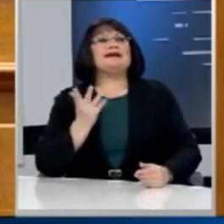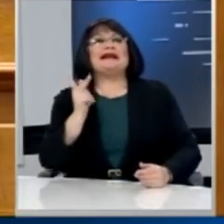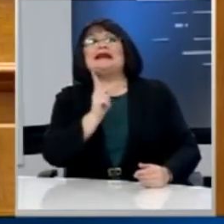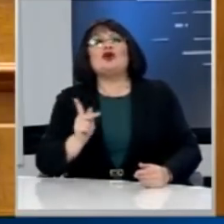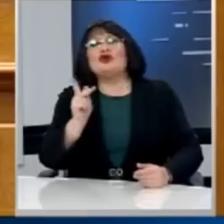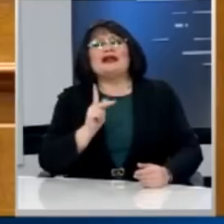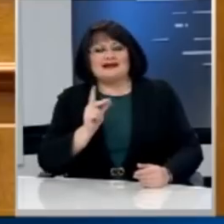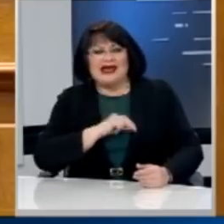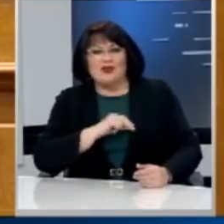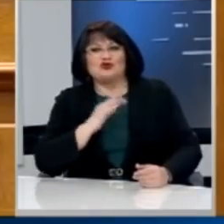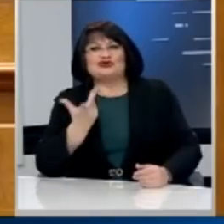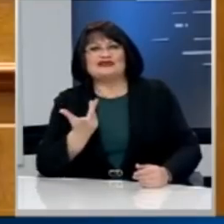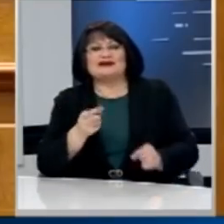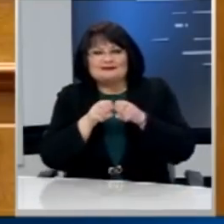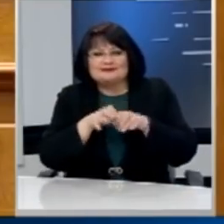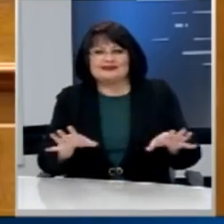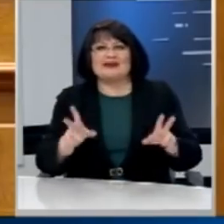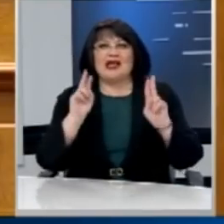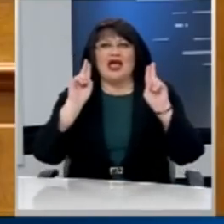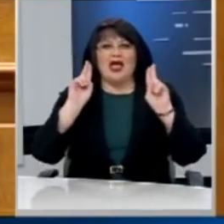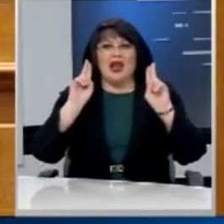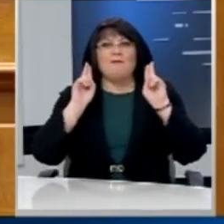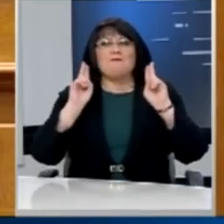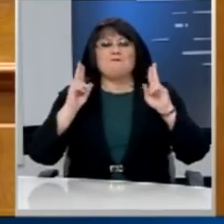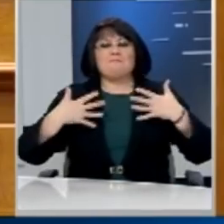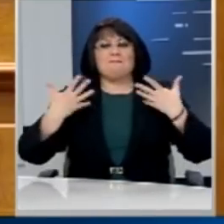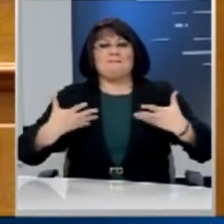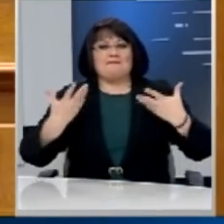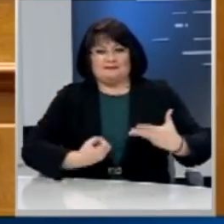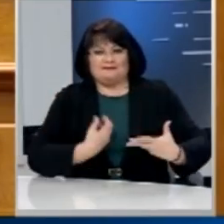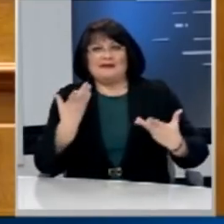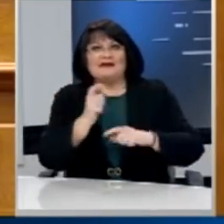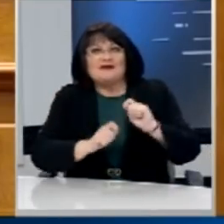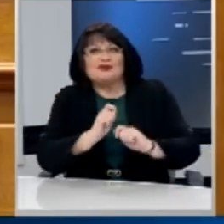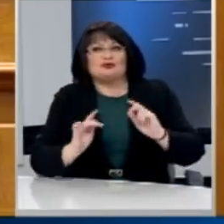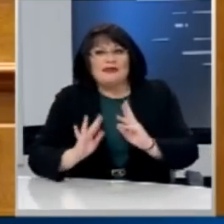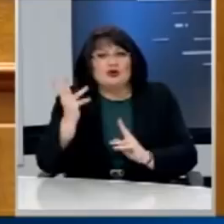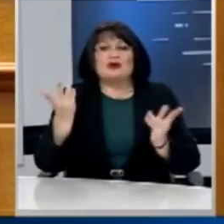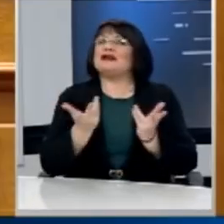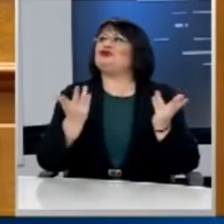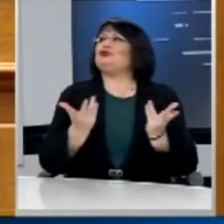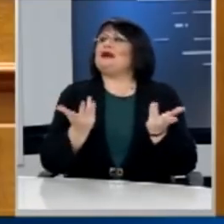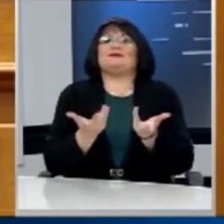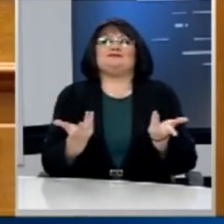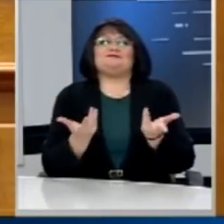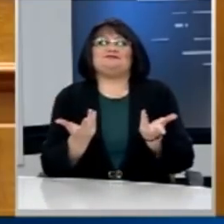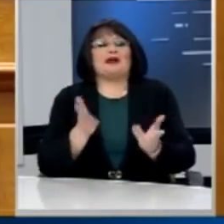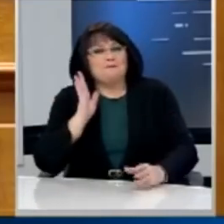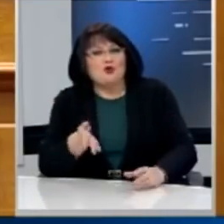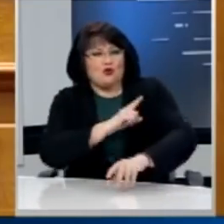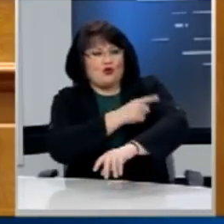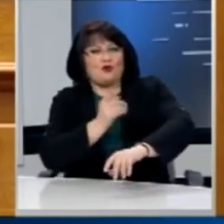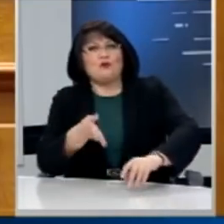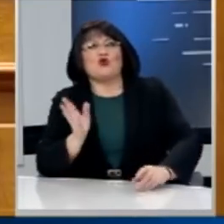κοινωνία. Είναι η διάχυτη αισιοδοξία, η διάθεση για δημιουργία. Έχουμε τη